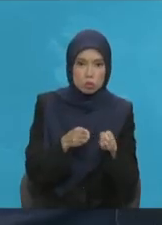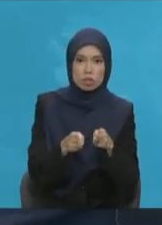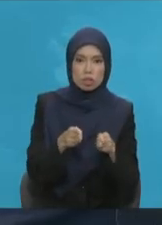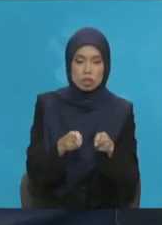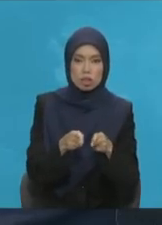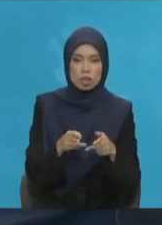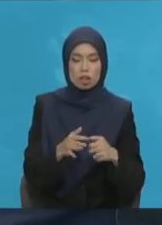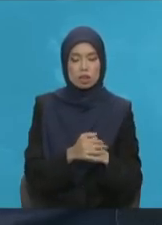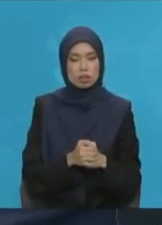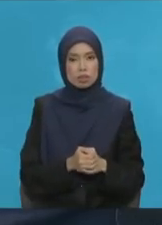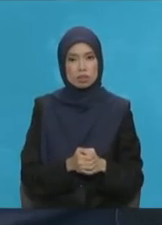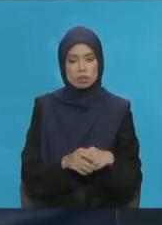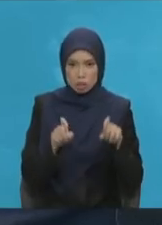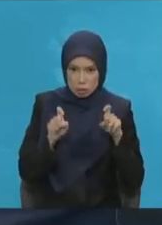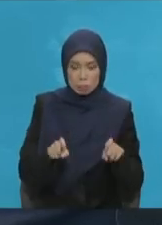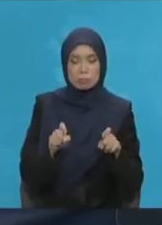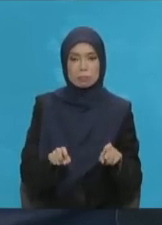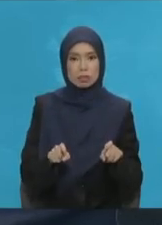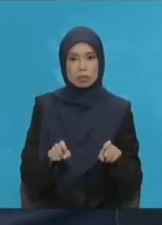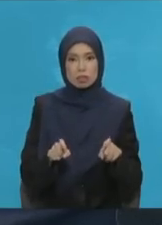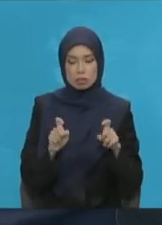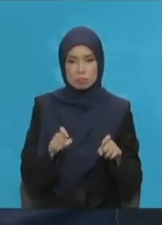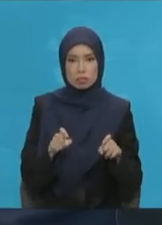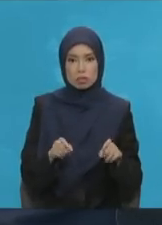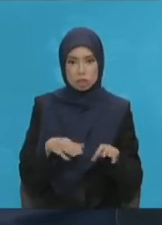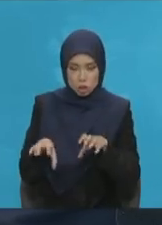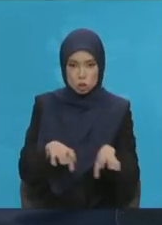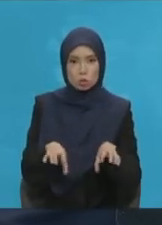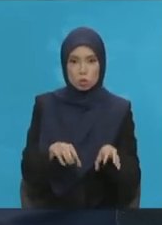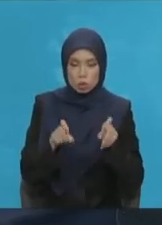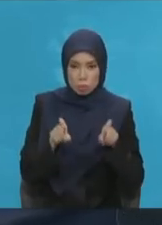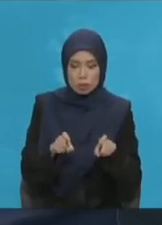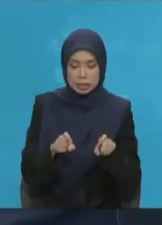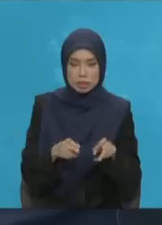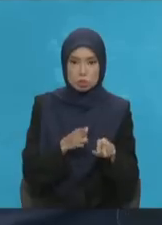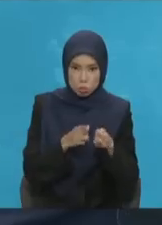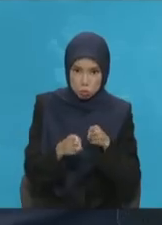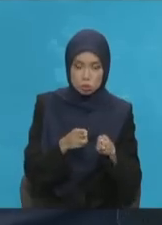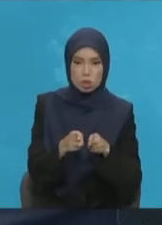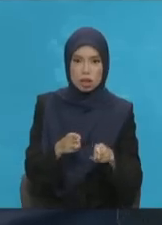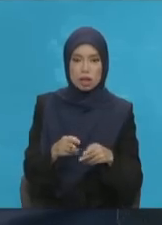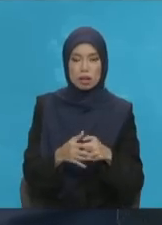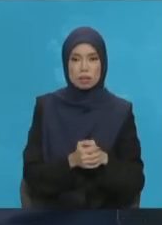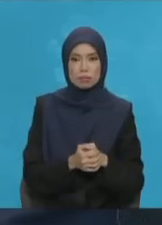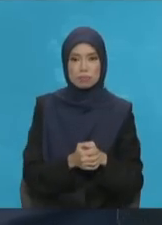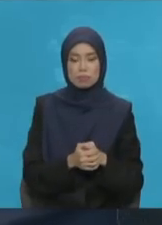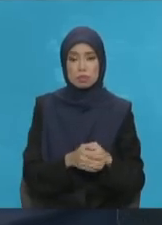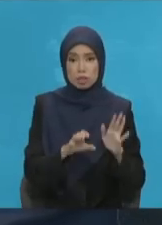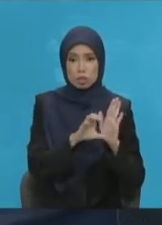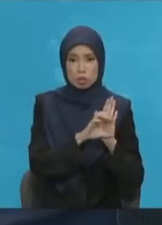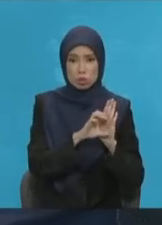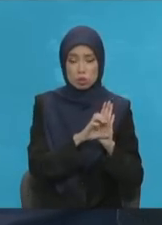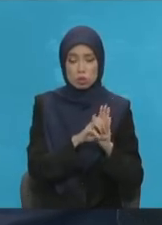mengatasi kekurangan atau kelemahan tersebut misalnya masa ini Arbi